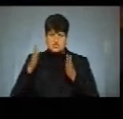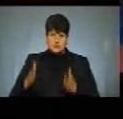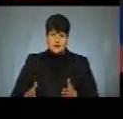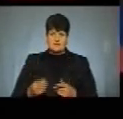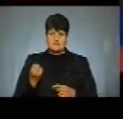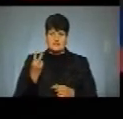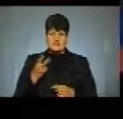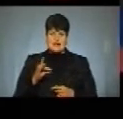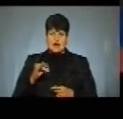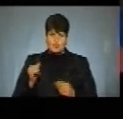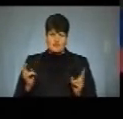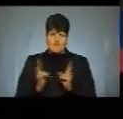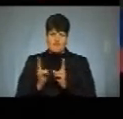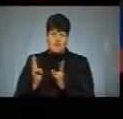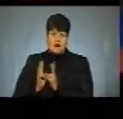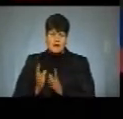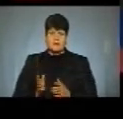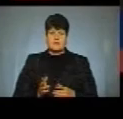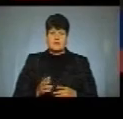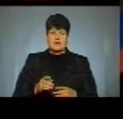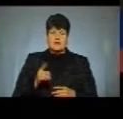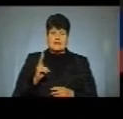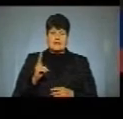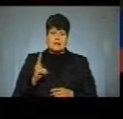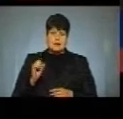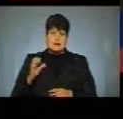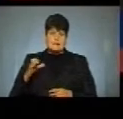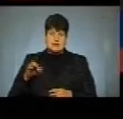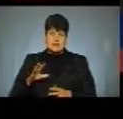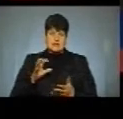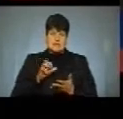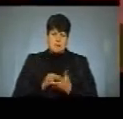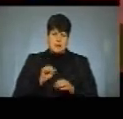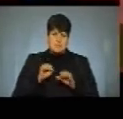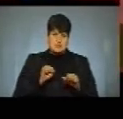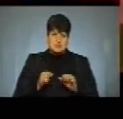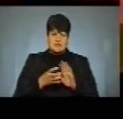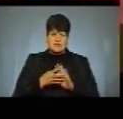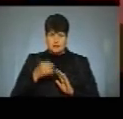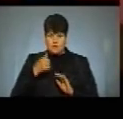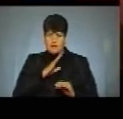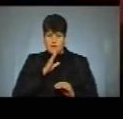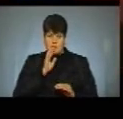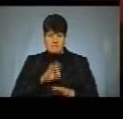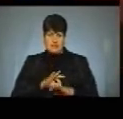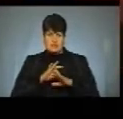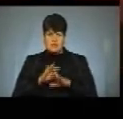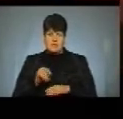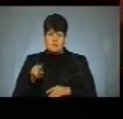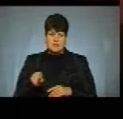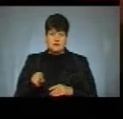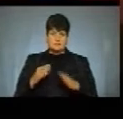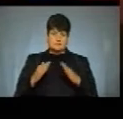парах. Владислав Касіян займається кікбоксингом з 9 років. Мама відвела мене в палац